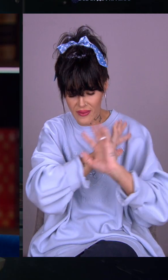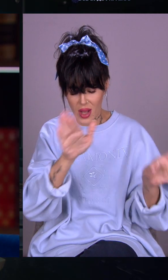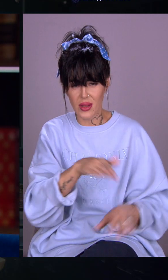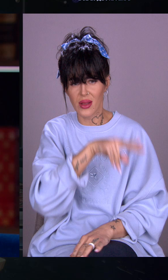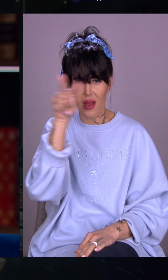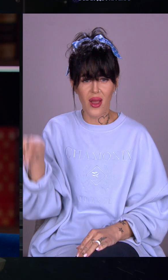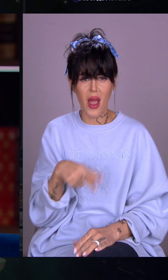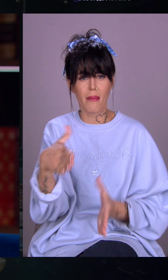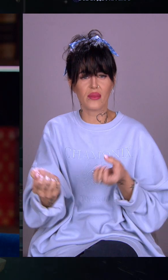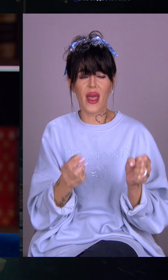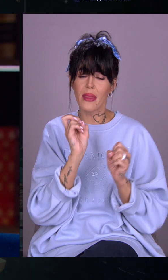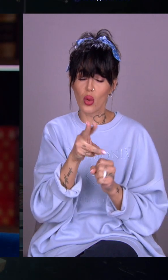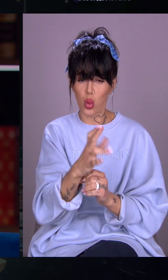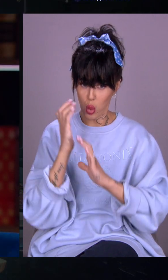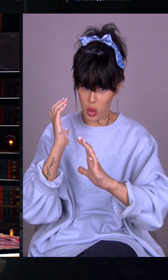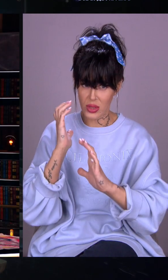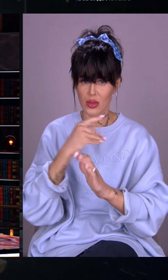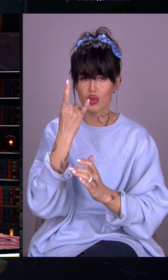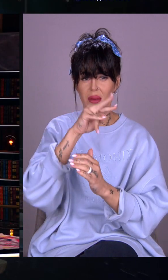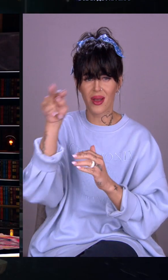вантажівки ні.